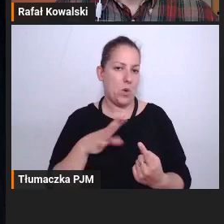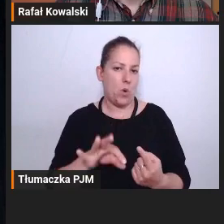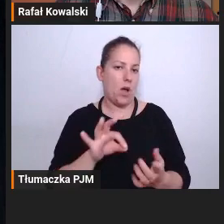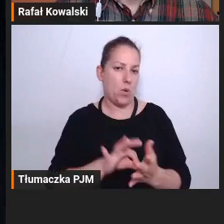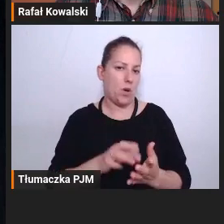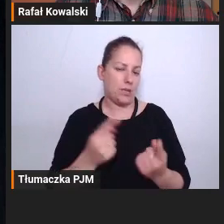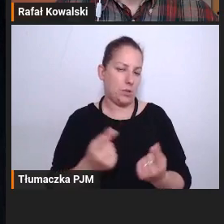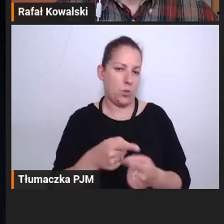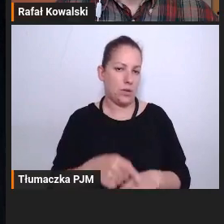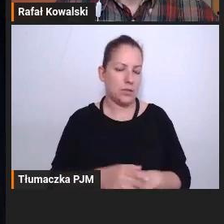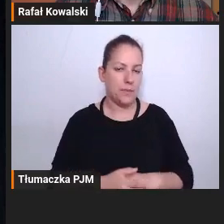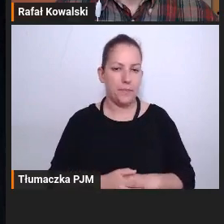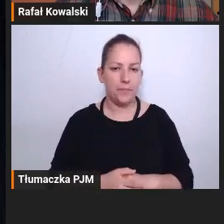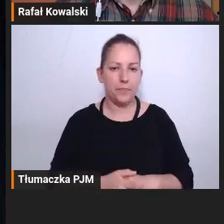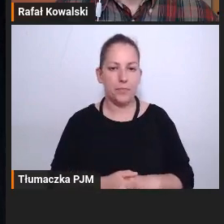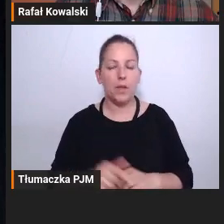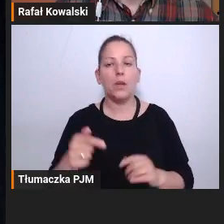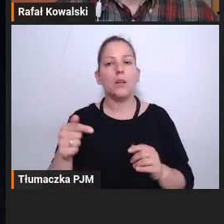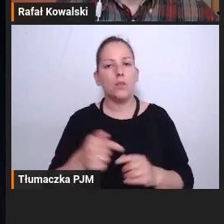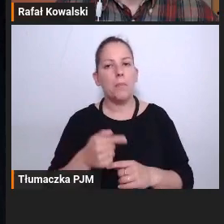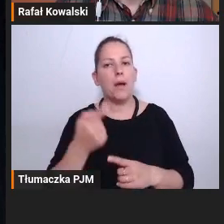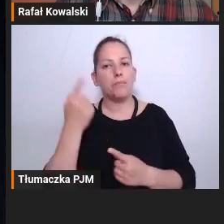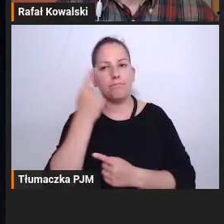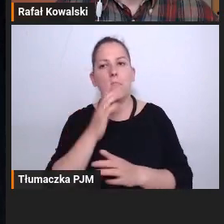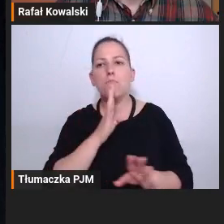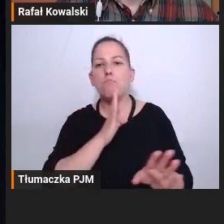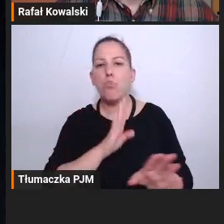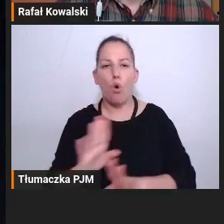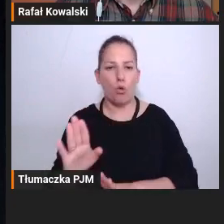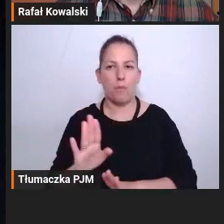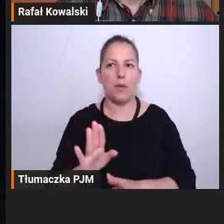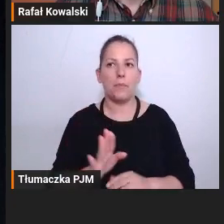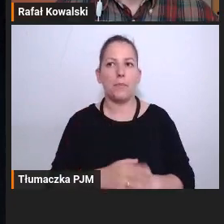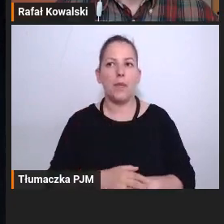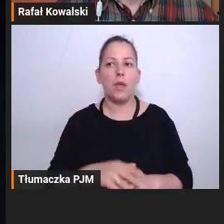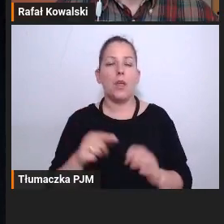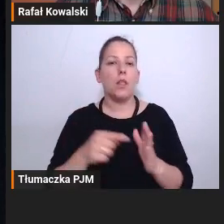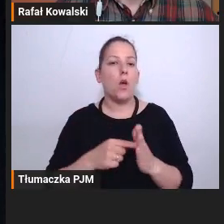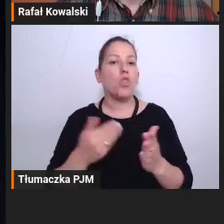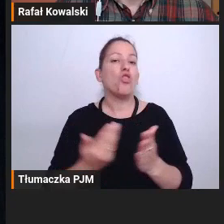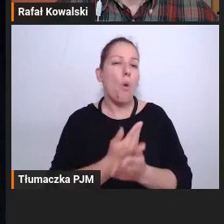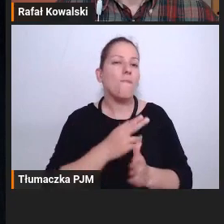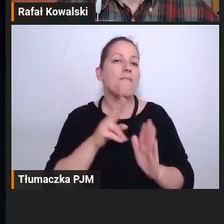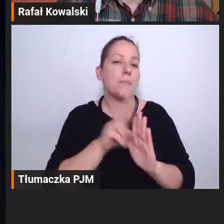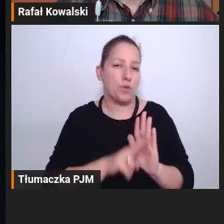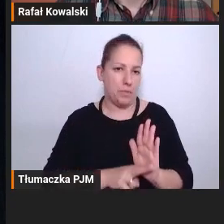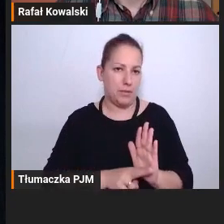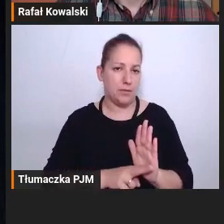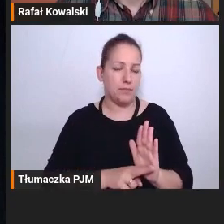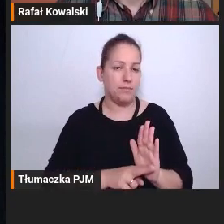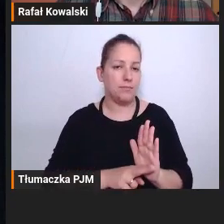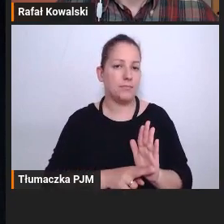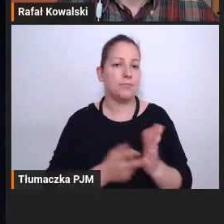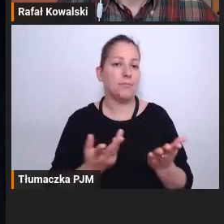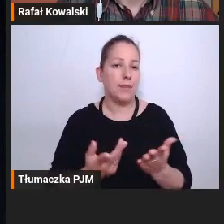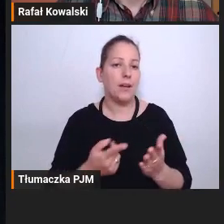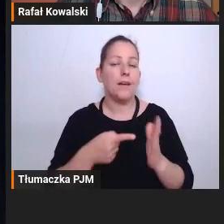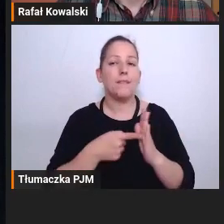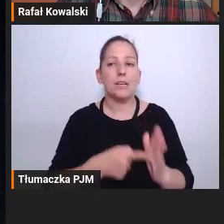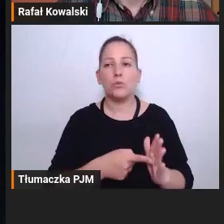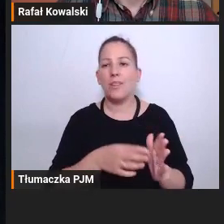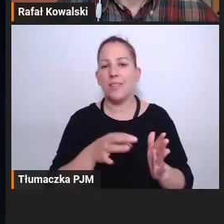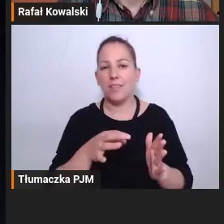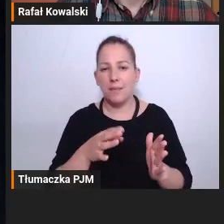miejsce. Więc tutaj należy podejść do tego podobnie. Znaczy, słuchajcie, to są nowe przepisy i wskazuje się już na